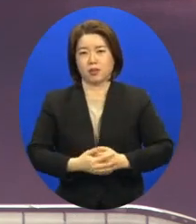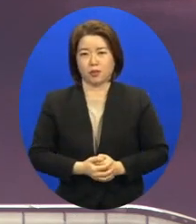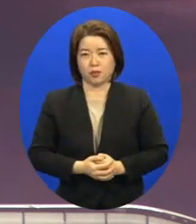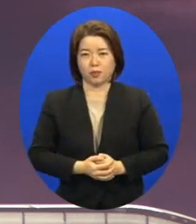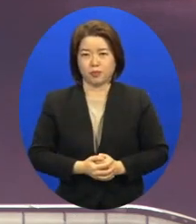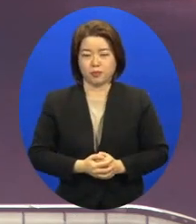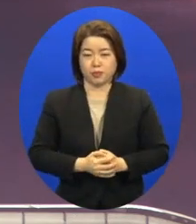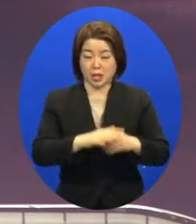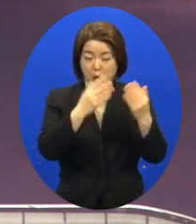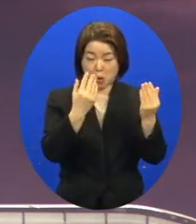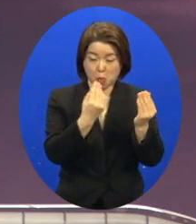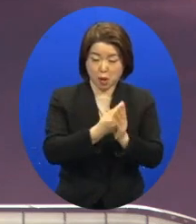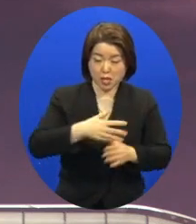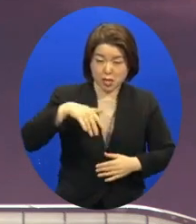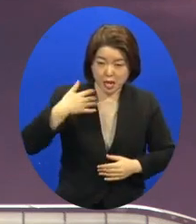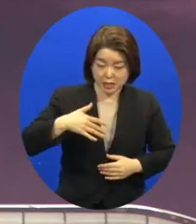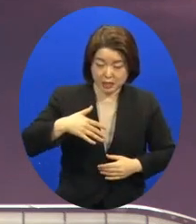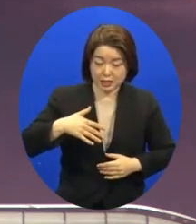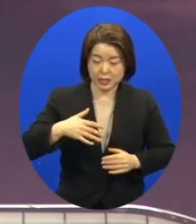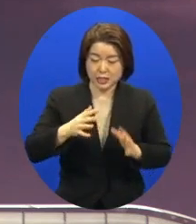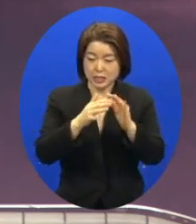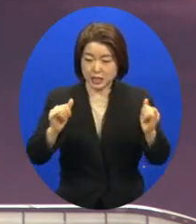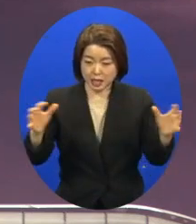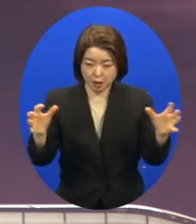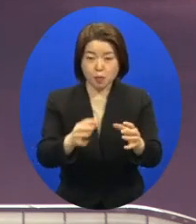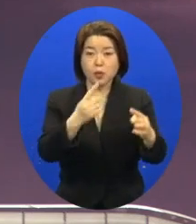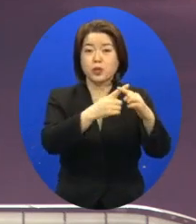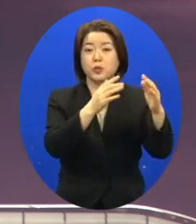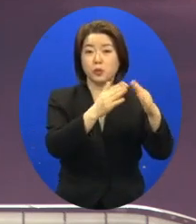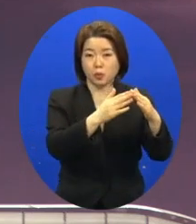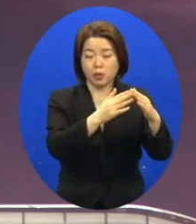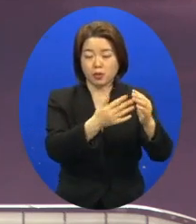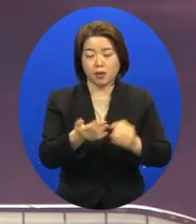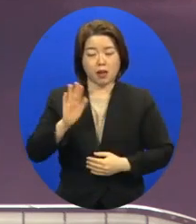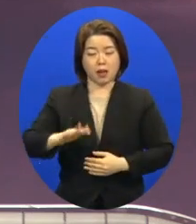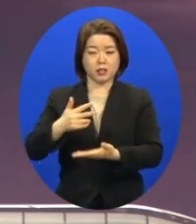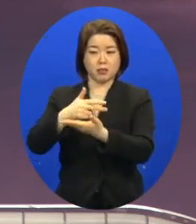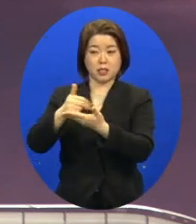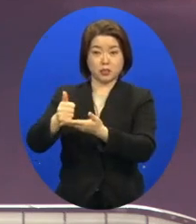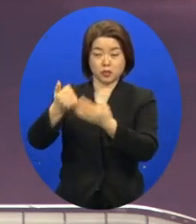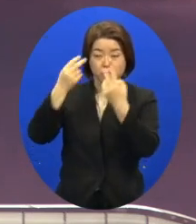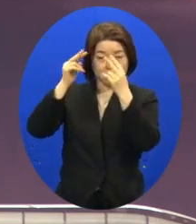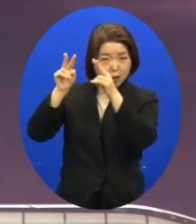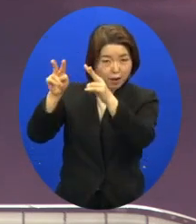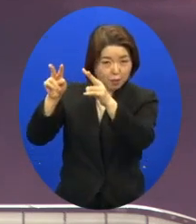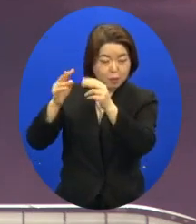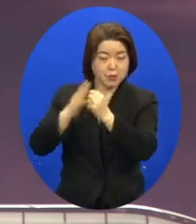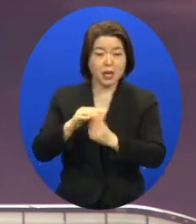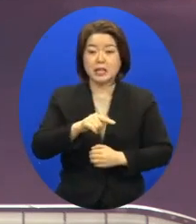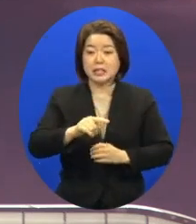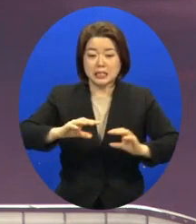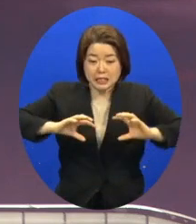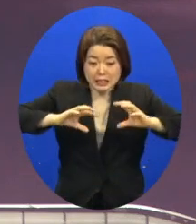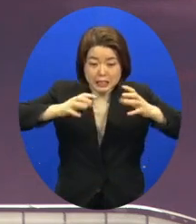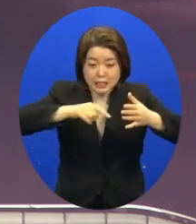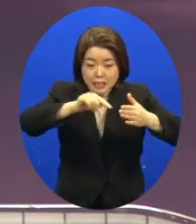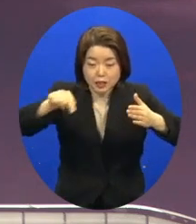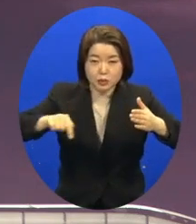불완전한 사람들끼리 모인 교회지만 주님을 바라보면 이 지구상의